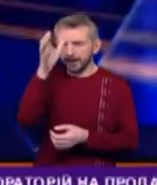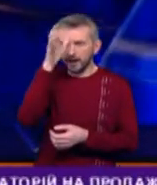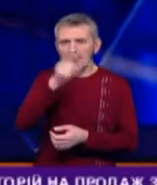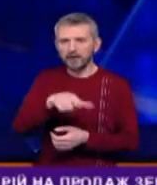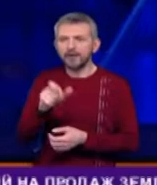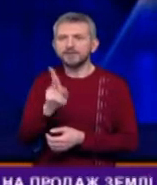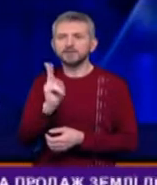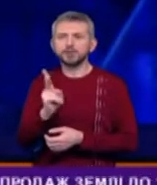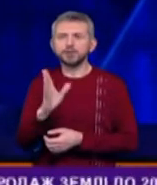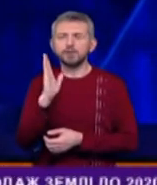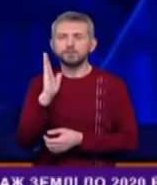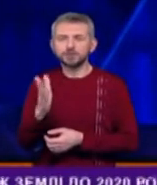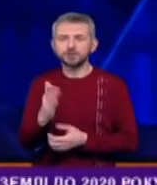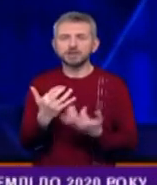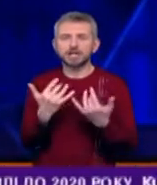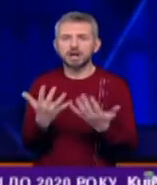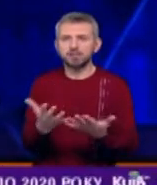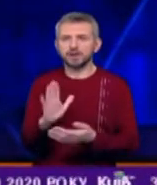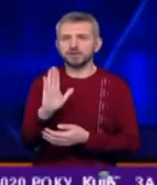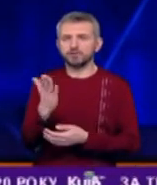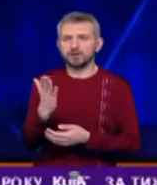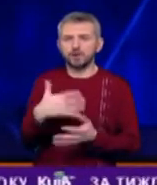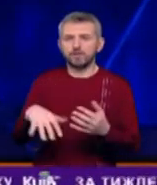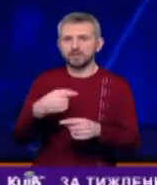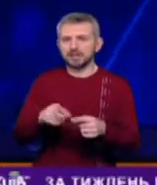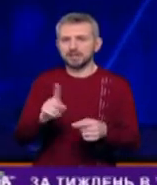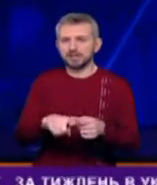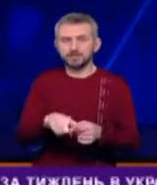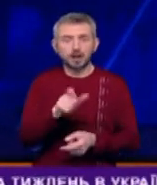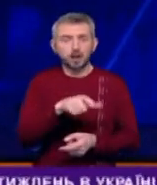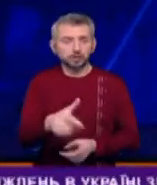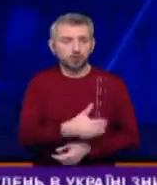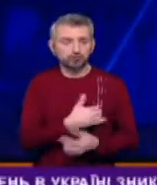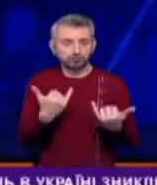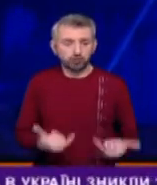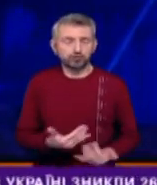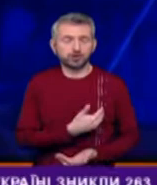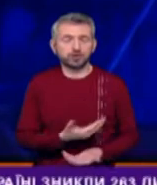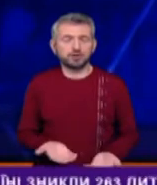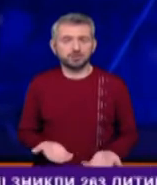які будуть затребувані в усіх цих значних державних програмах. А люди ж хочуть сьогодні жити. А